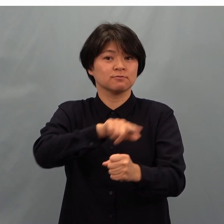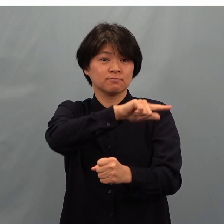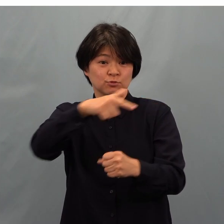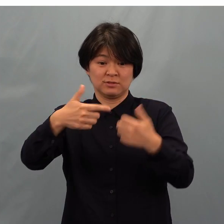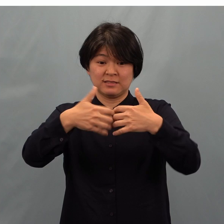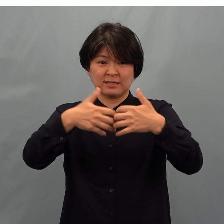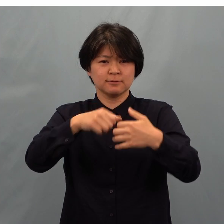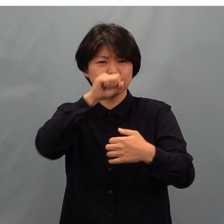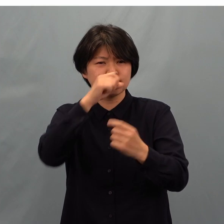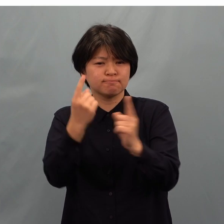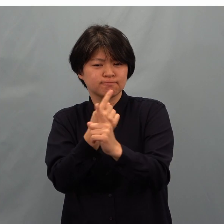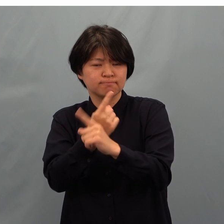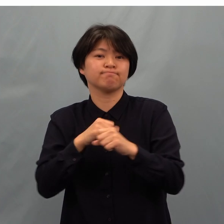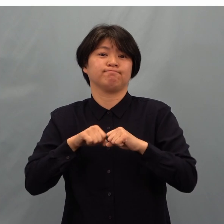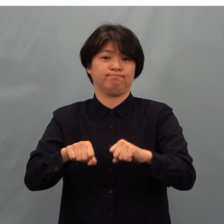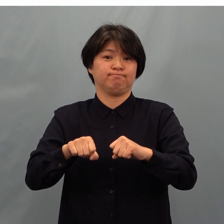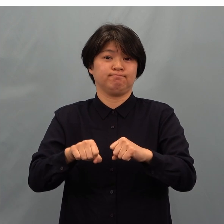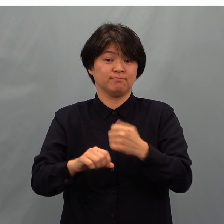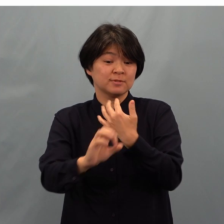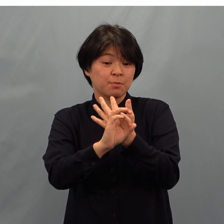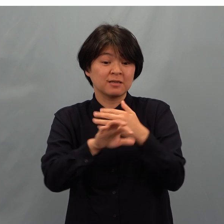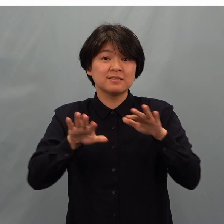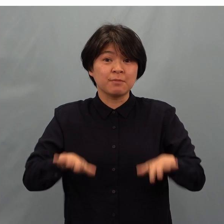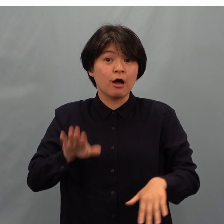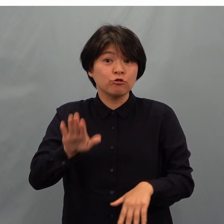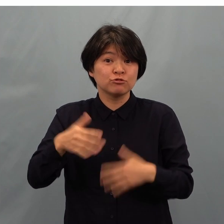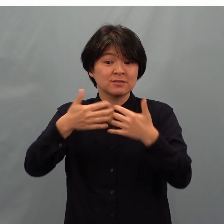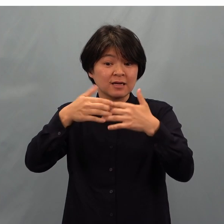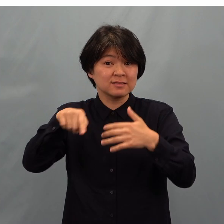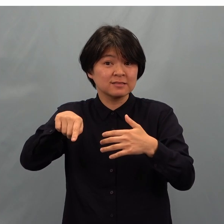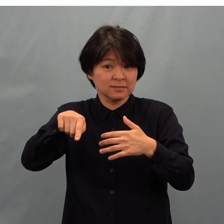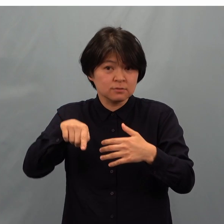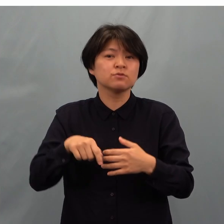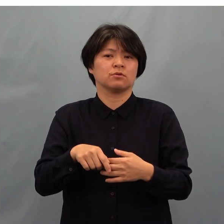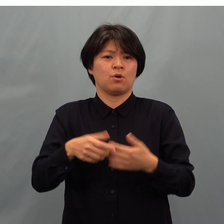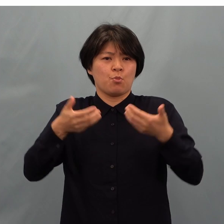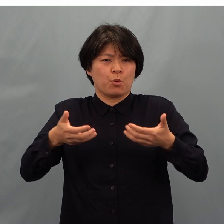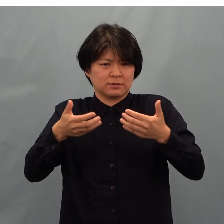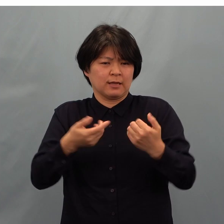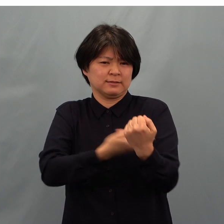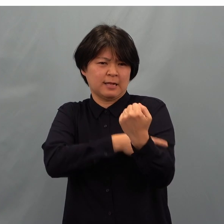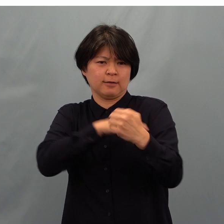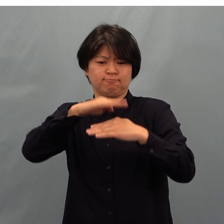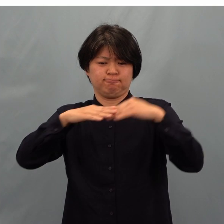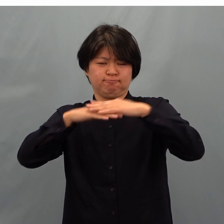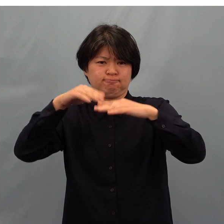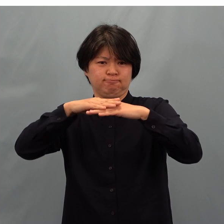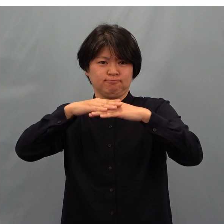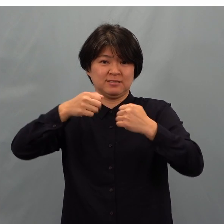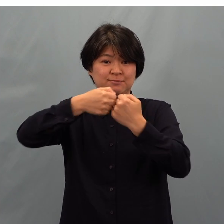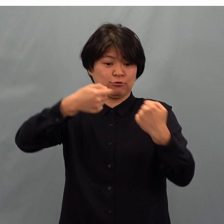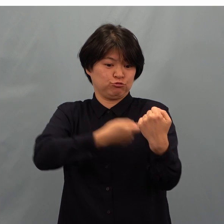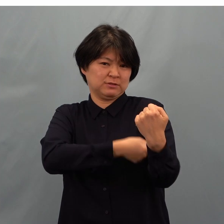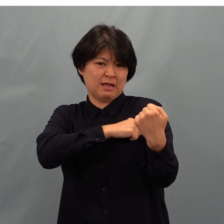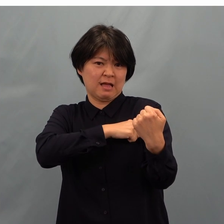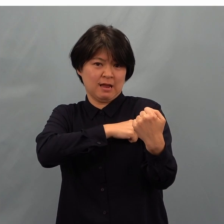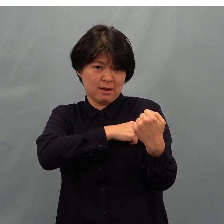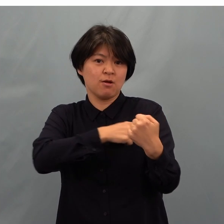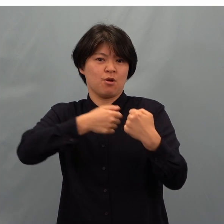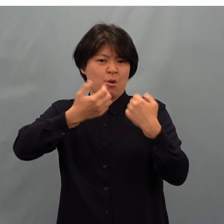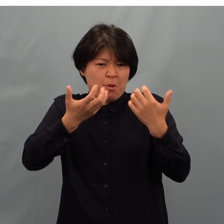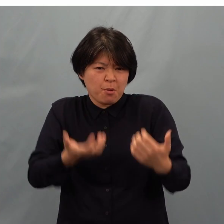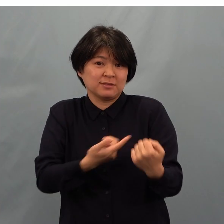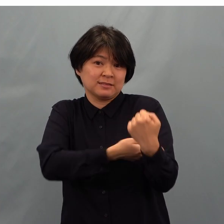ためにセサデバイスや測定システムの改良を行っています例えば既存のシート型圧力セサと